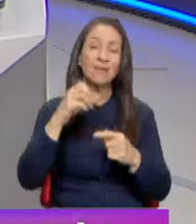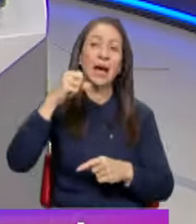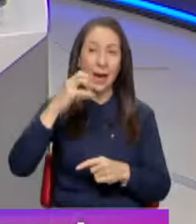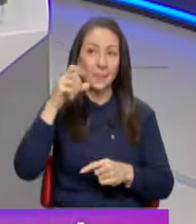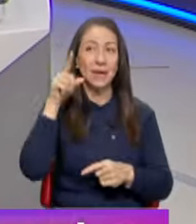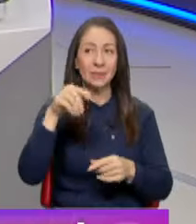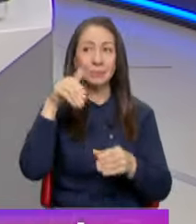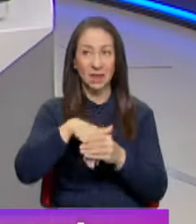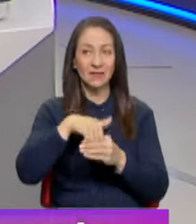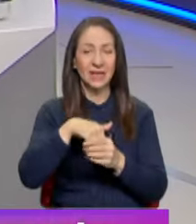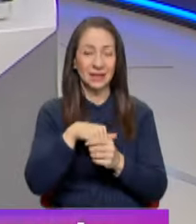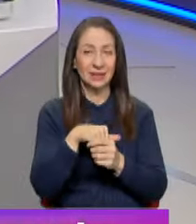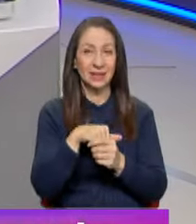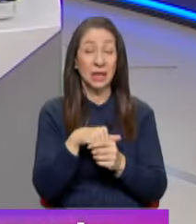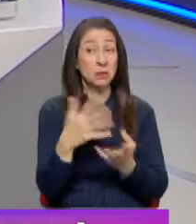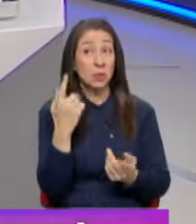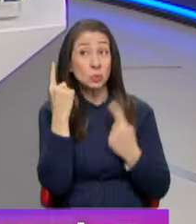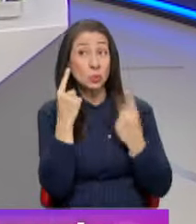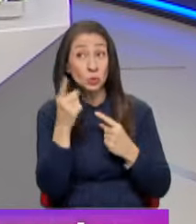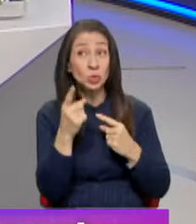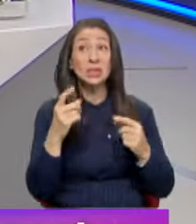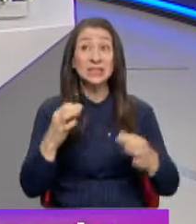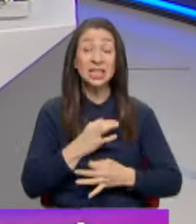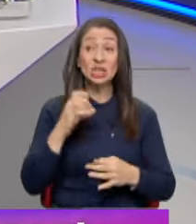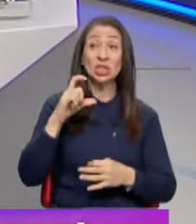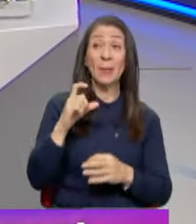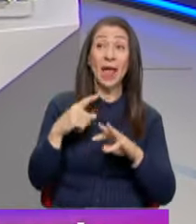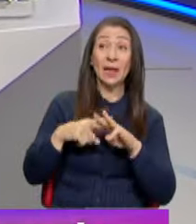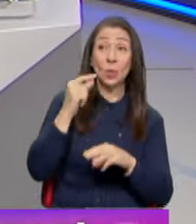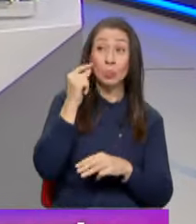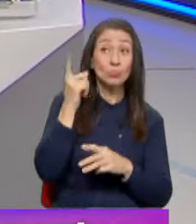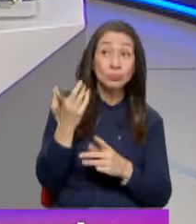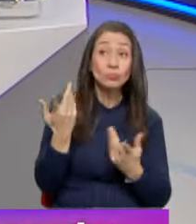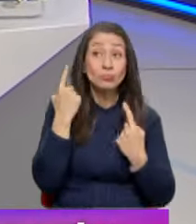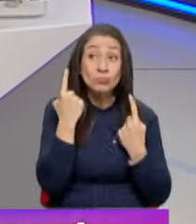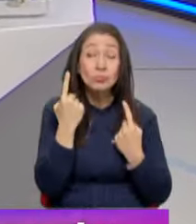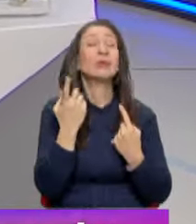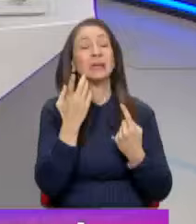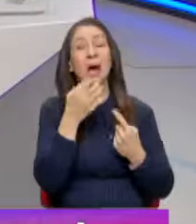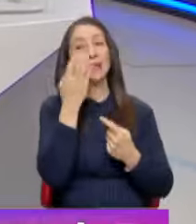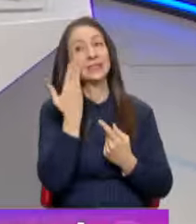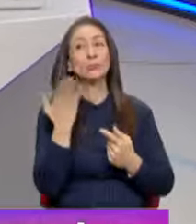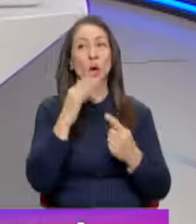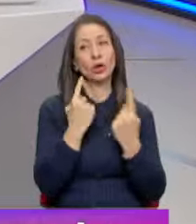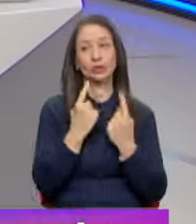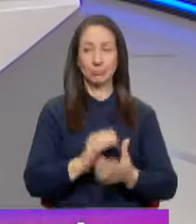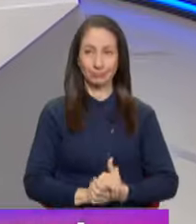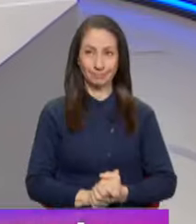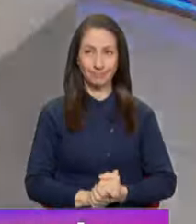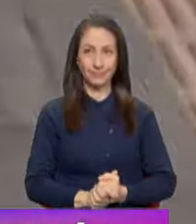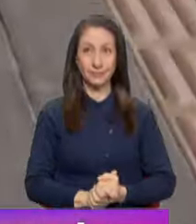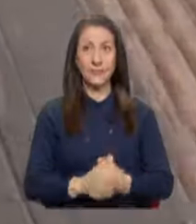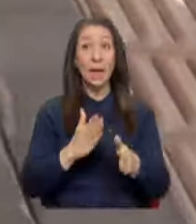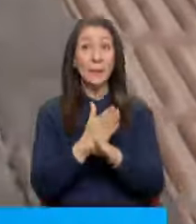Parti milletvekilinin ne düşünürsünüz Sayın Cemal enginyurt ne düşünür önce bir haberimizi izleyelim Sonra da konuşalım